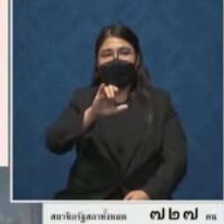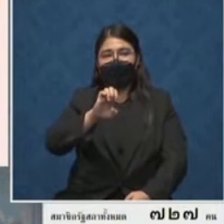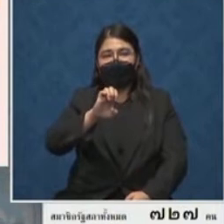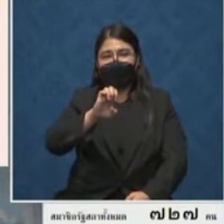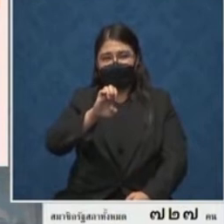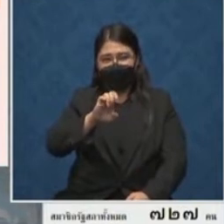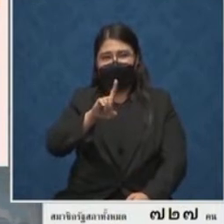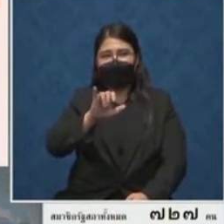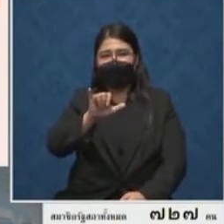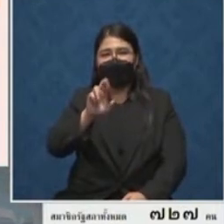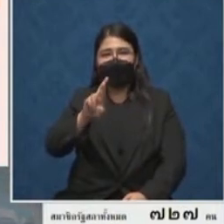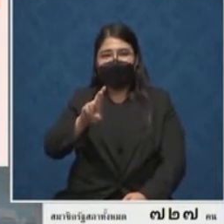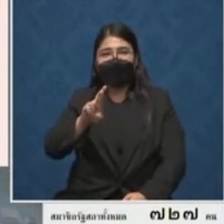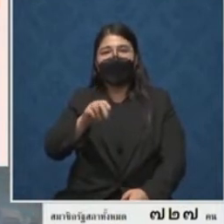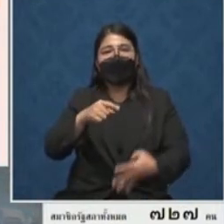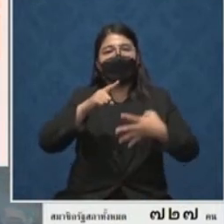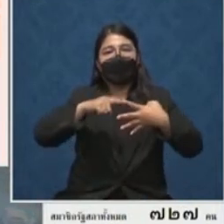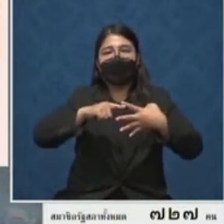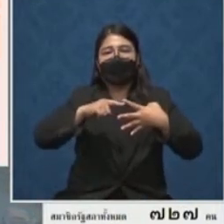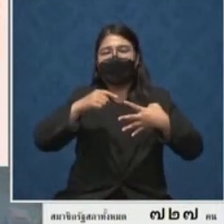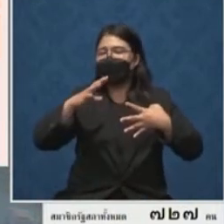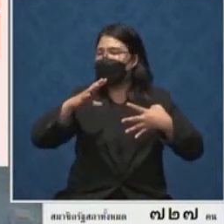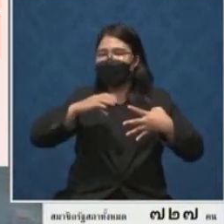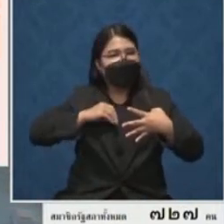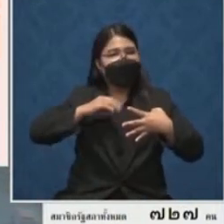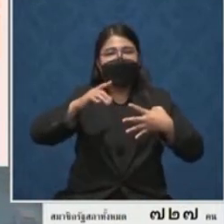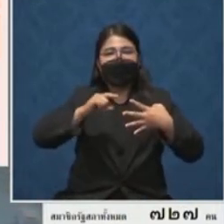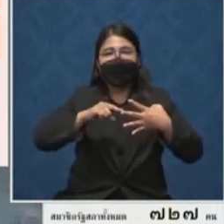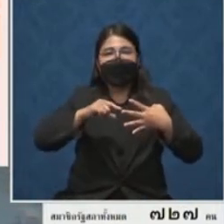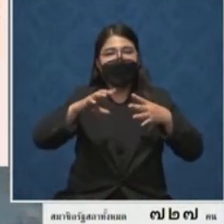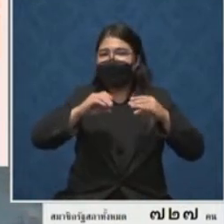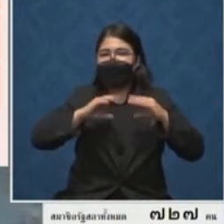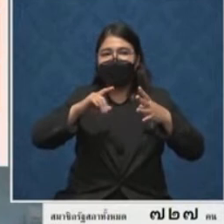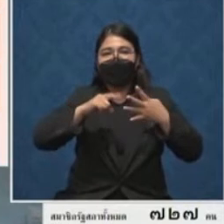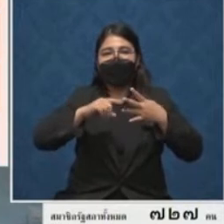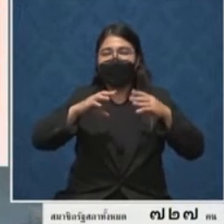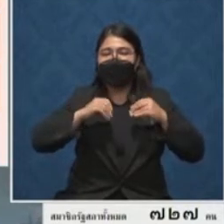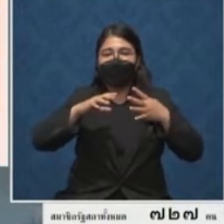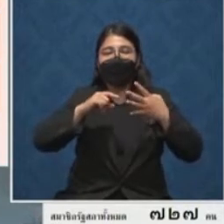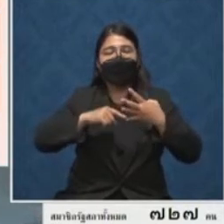ลักการ3ไม่รับหลักการ4ไม่รับหลักการครับ